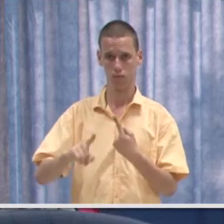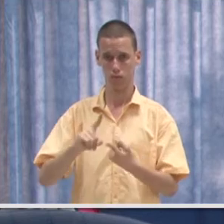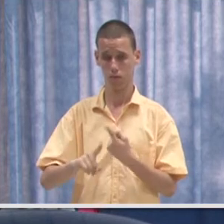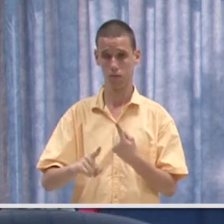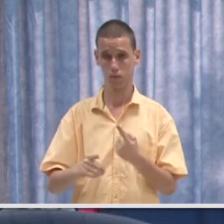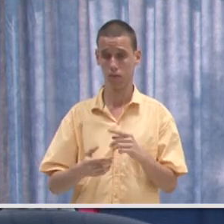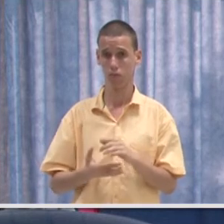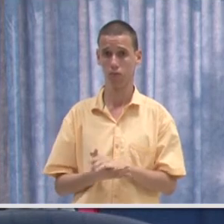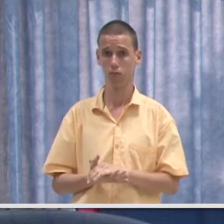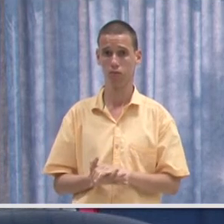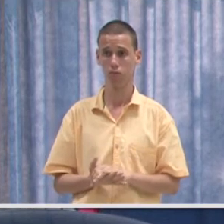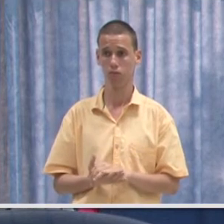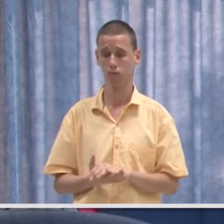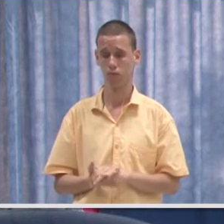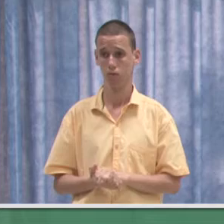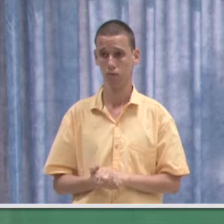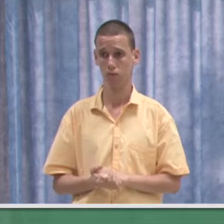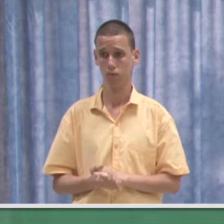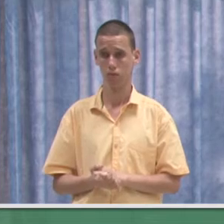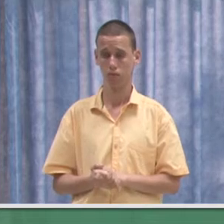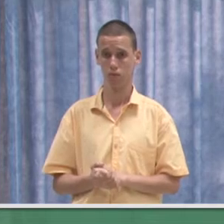N'a pas une question contre Roland?